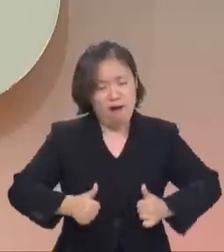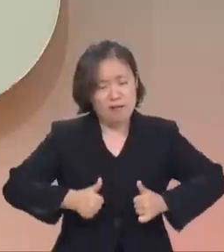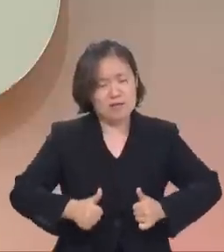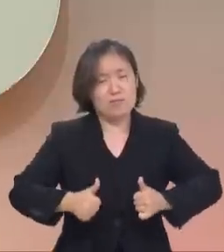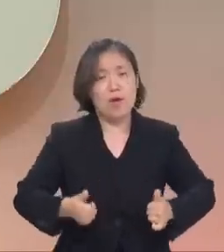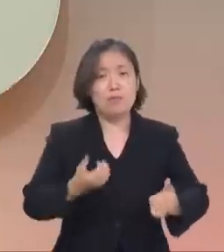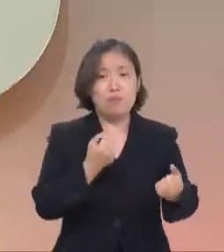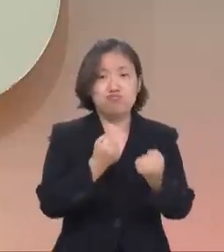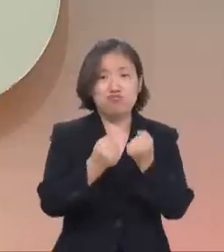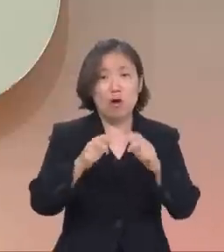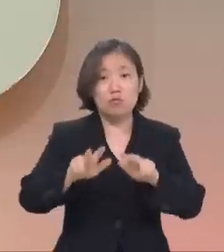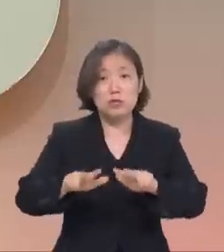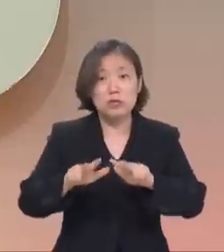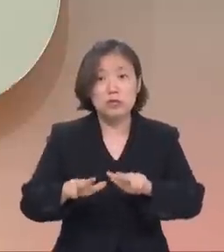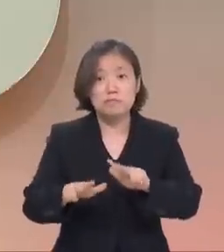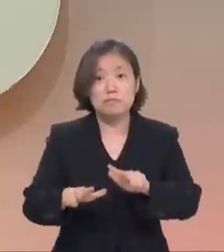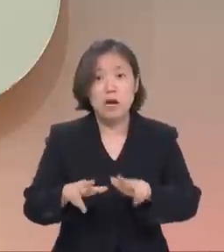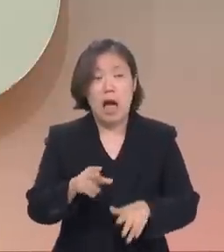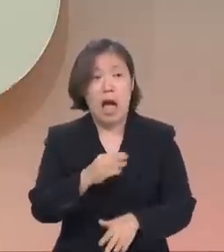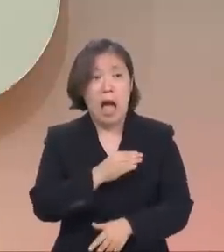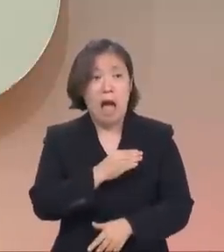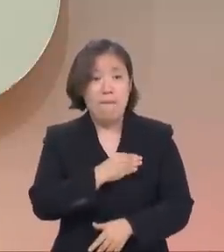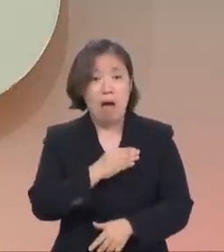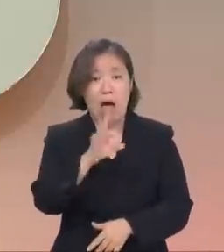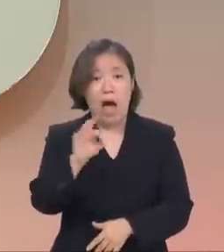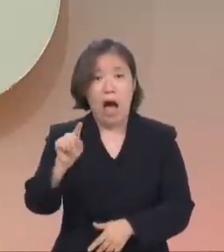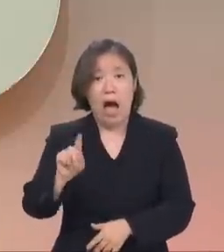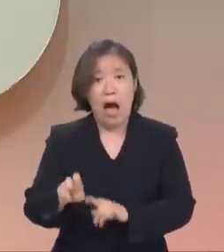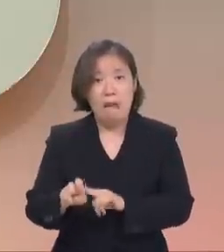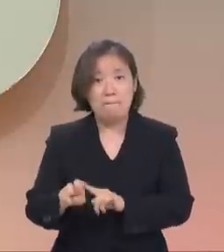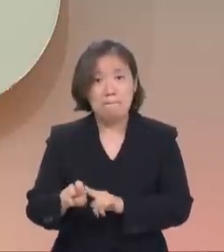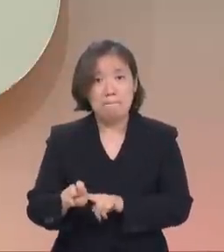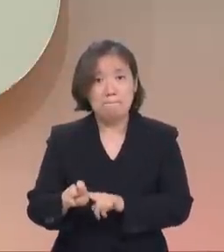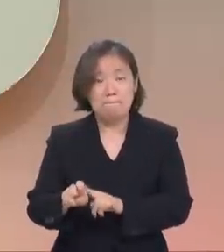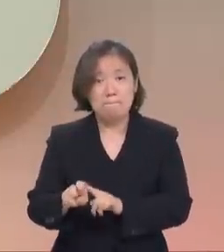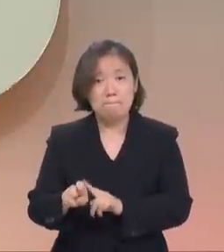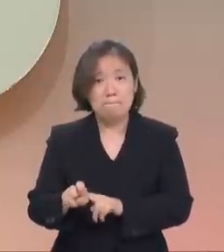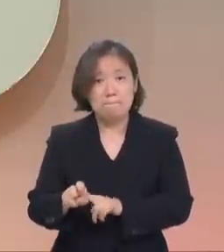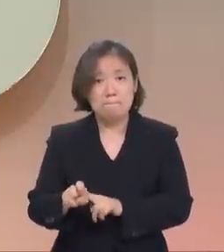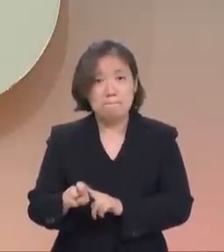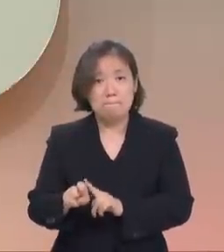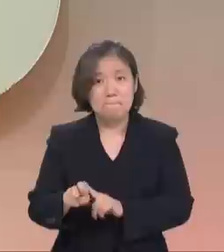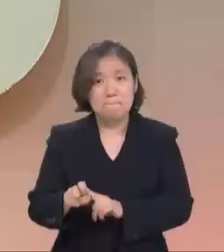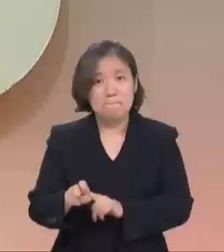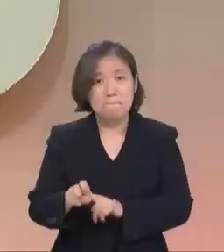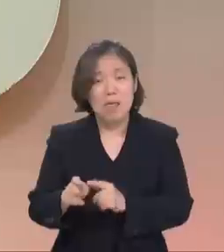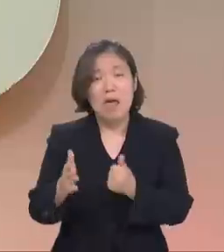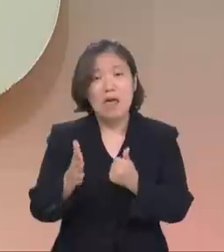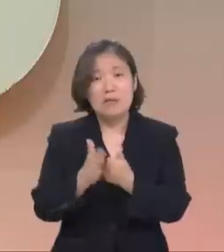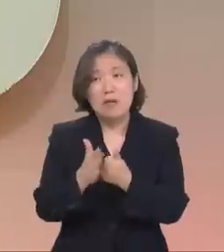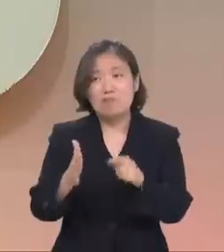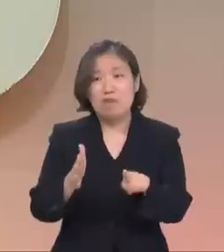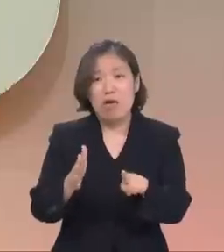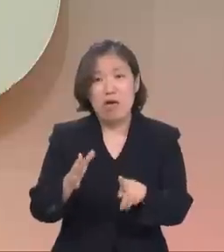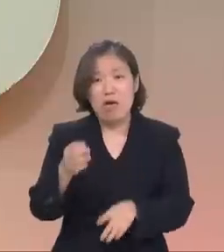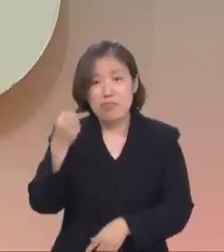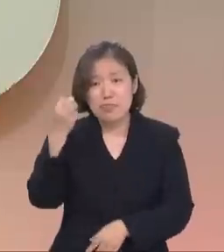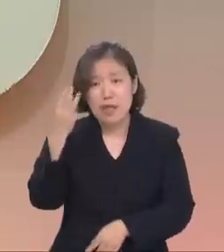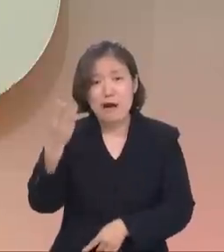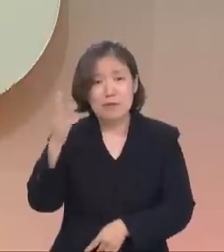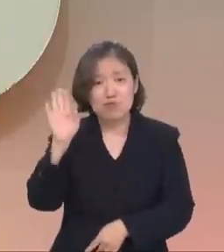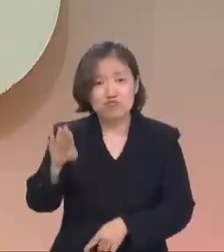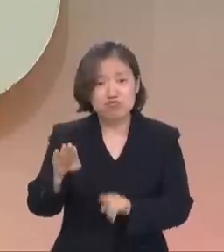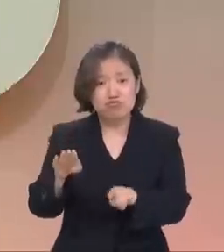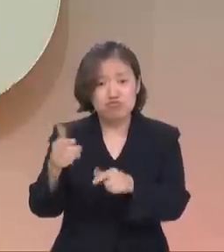암 말기입니다 남은 시간이 3개월 정도 밖에 안 됩니다 물론 의사 선생님이